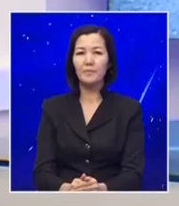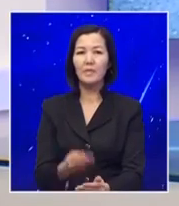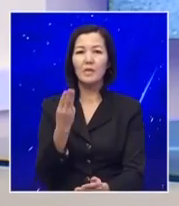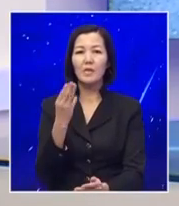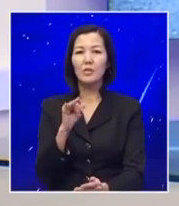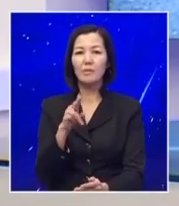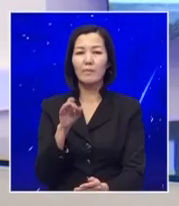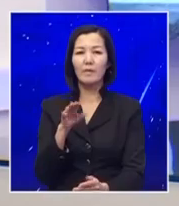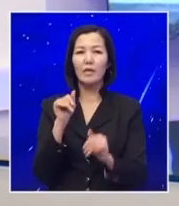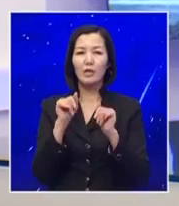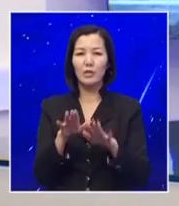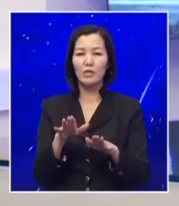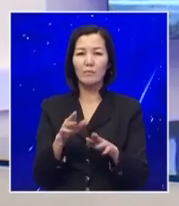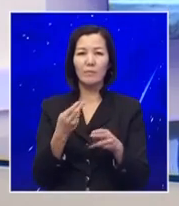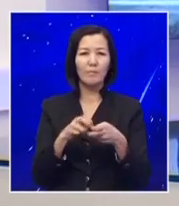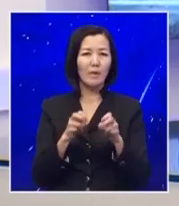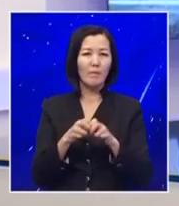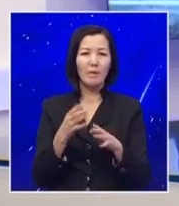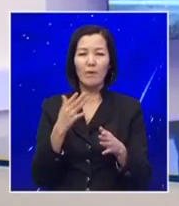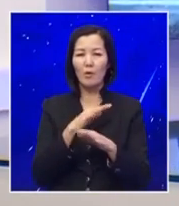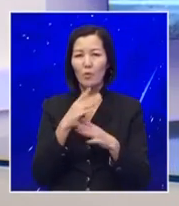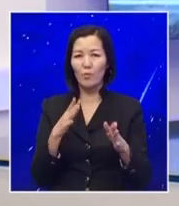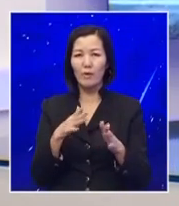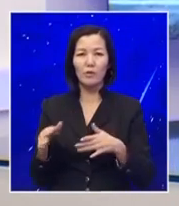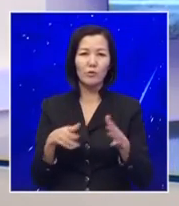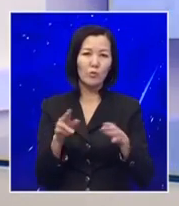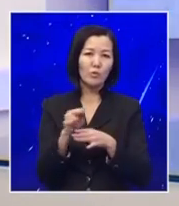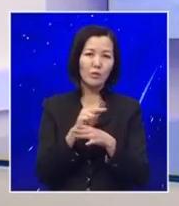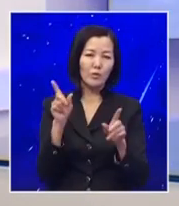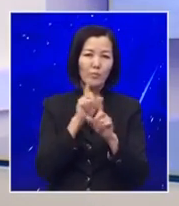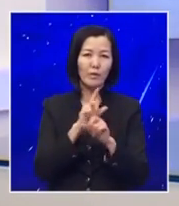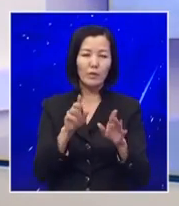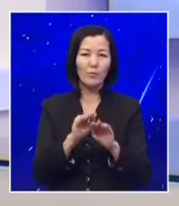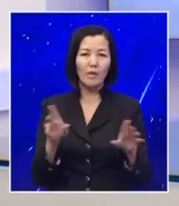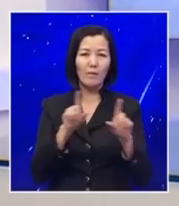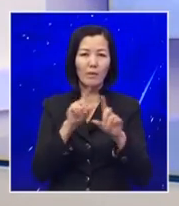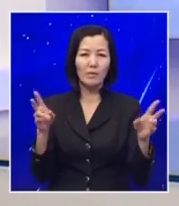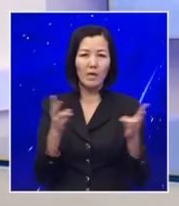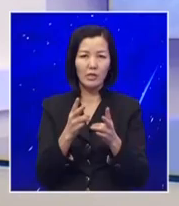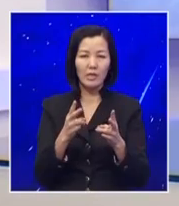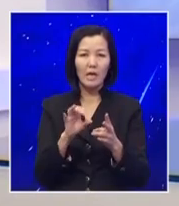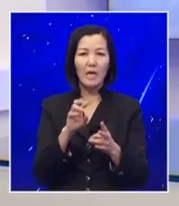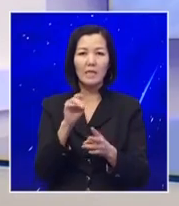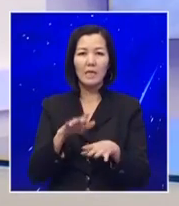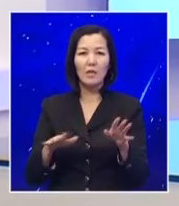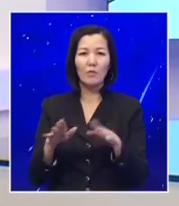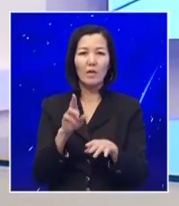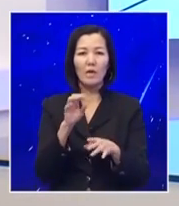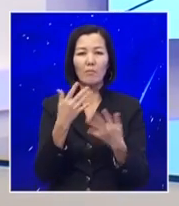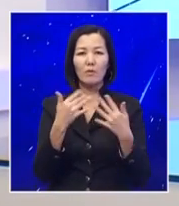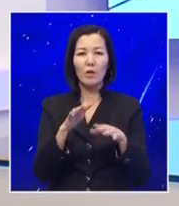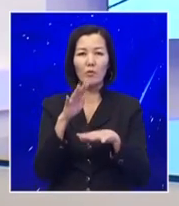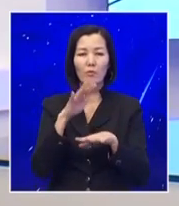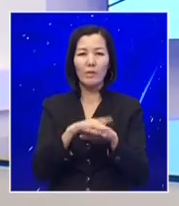Шымырда шешімін күткен мәселе көп. Жол жасау, мектеп жөндеу, балабақша қажет. Бұл туралы Ескелді ауданы Қарабұлақ ауылдық округінің